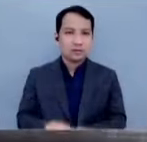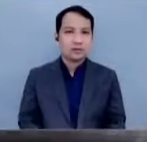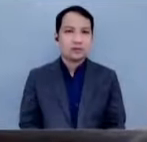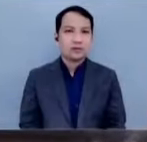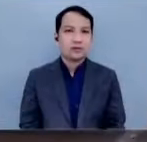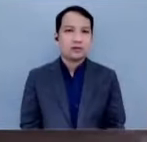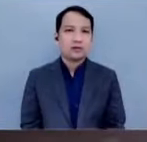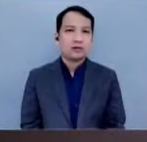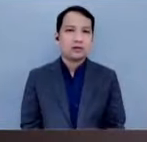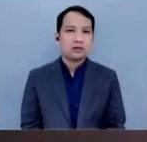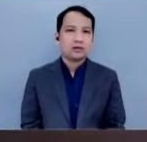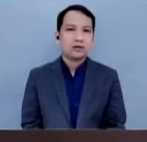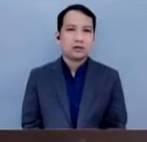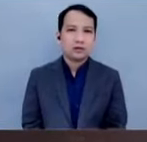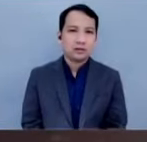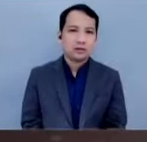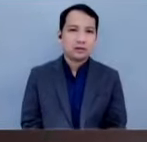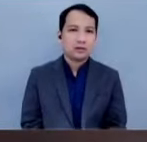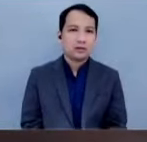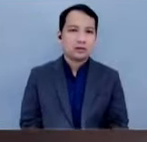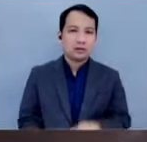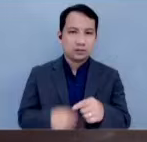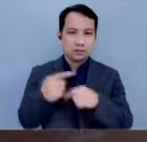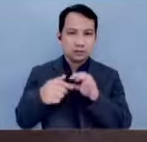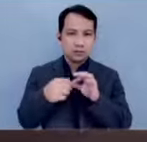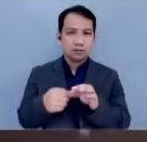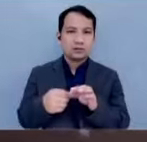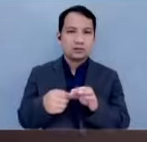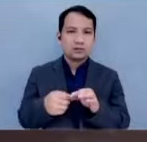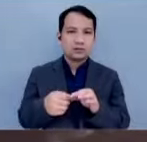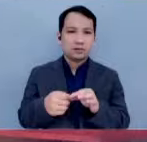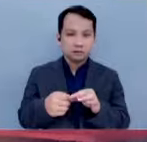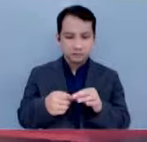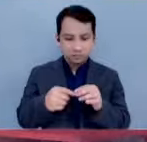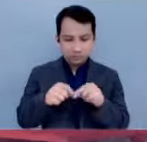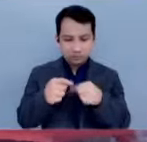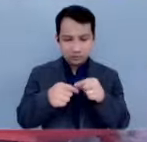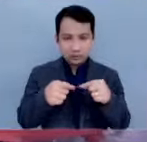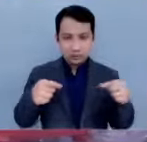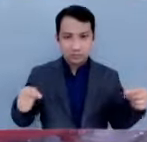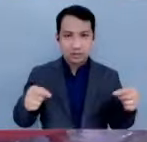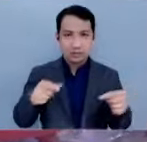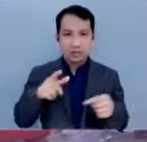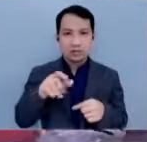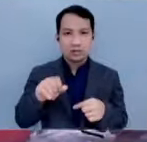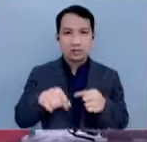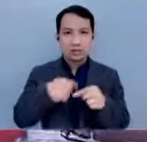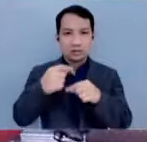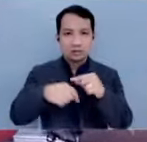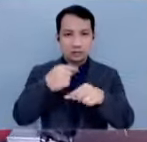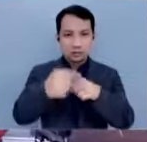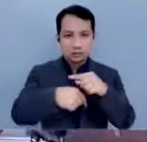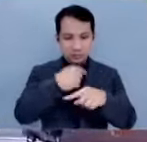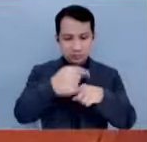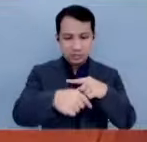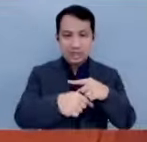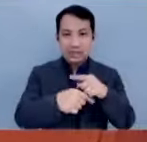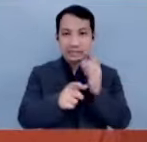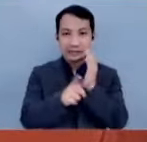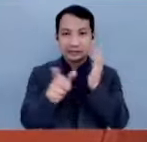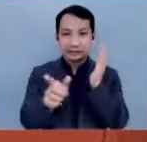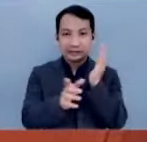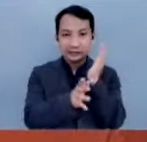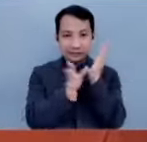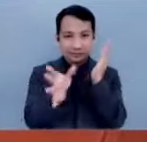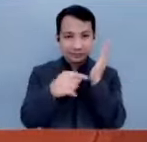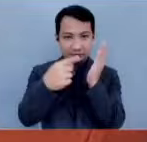Yung training wires po yan, aluminum po yan. Mm-hmm. It's bendable. Ito dito. It's you wrap it around the branch.